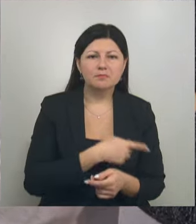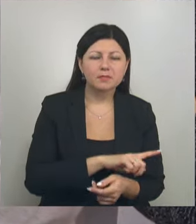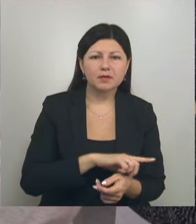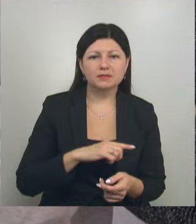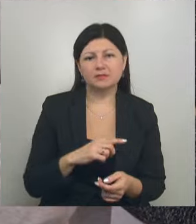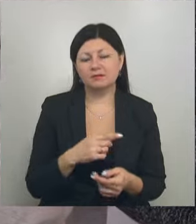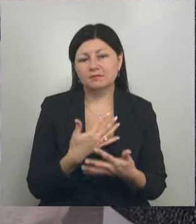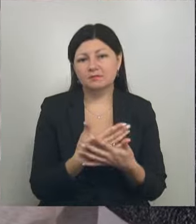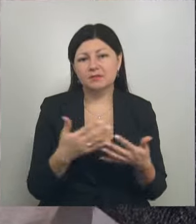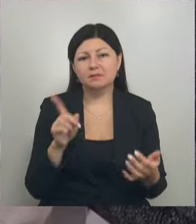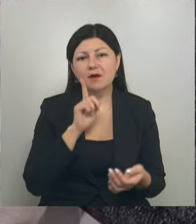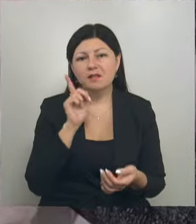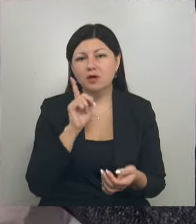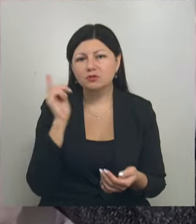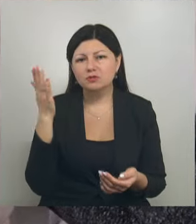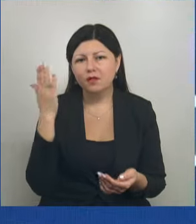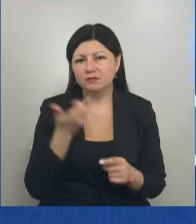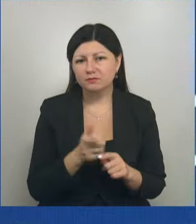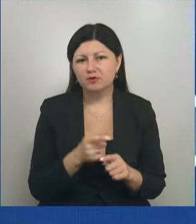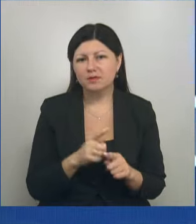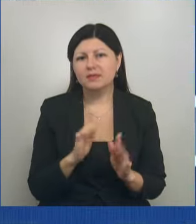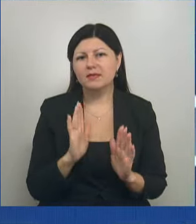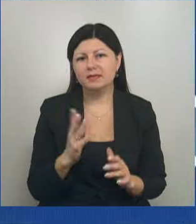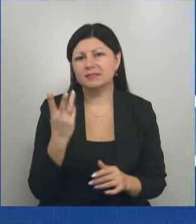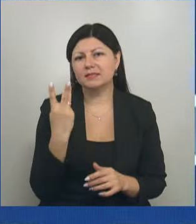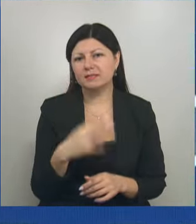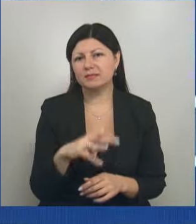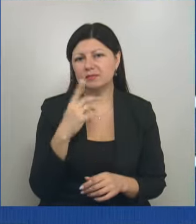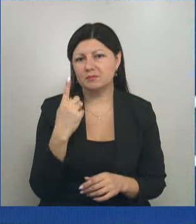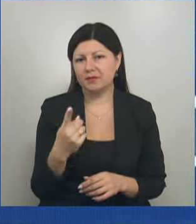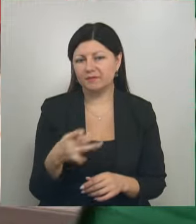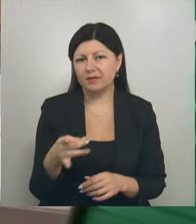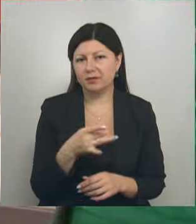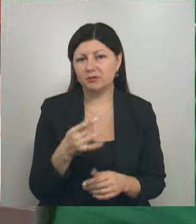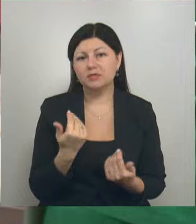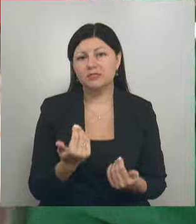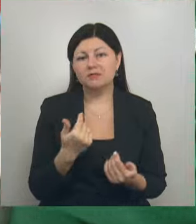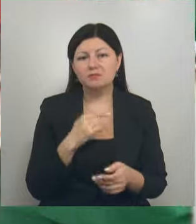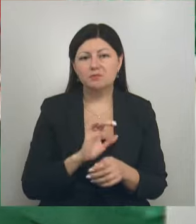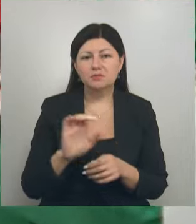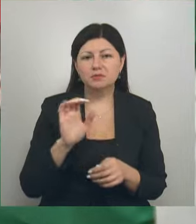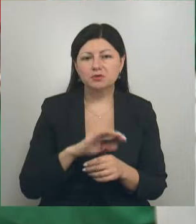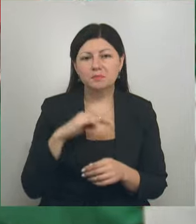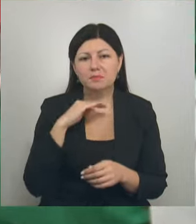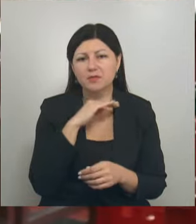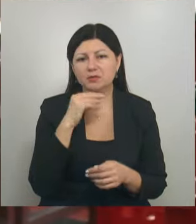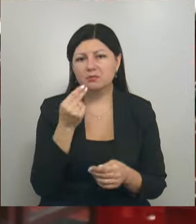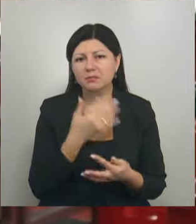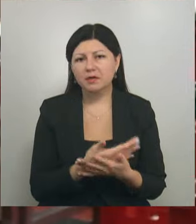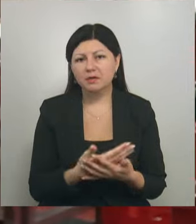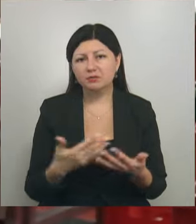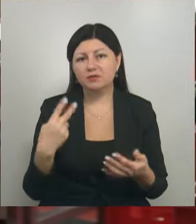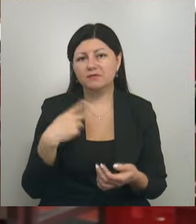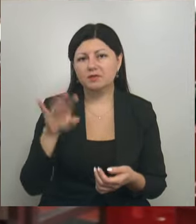инициативная, талантливая молодежь – это и есть 31-й регион. Сегодня мы обеспечиваем мясной продукцией почти 20%